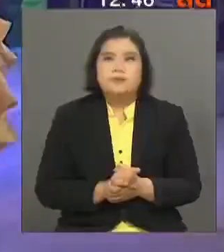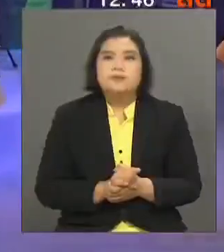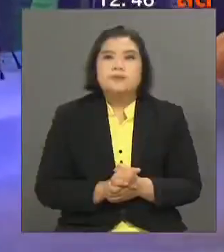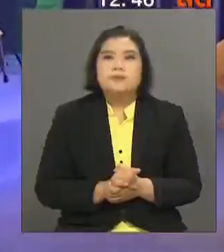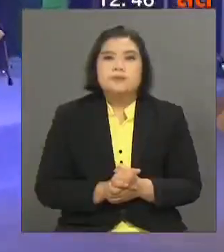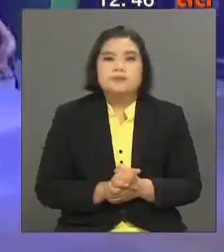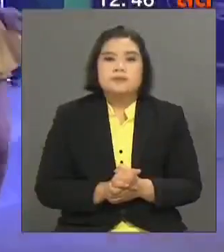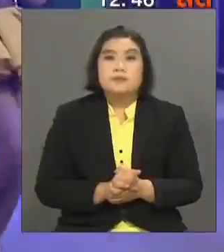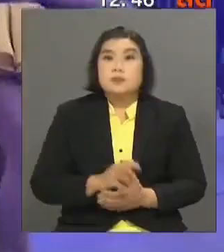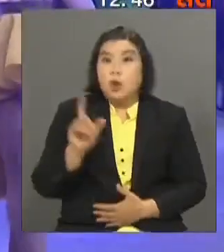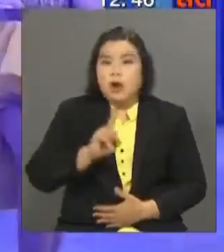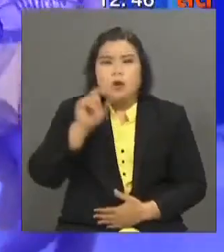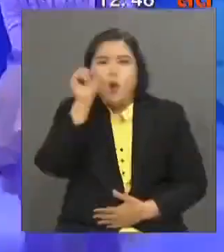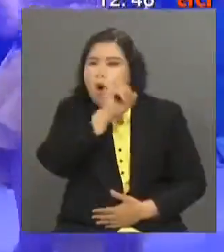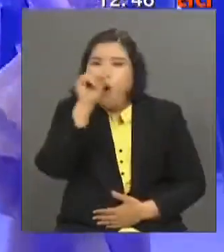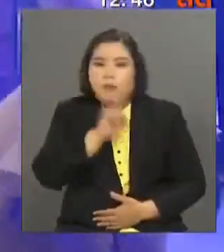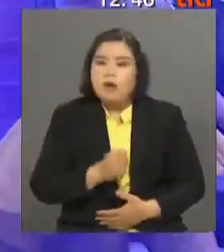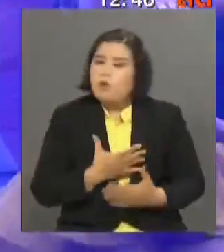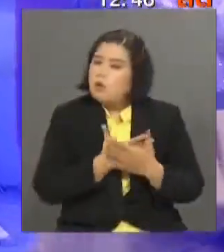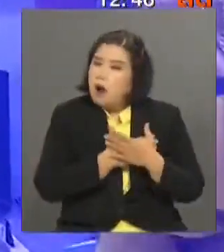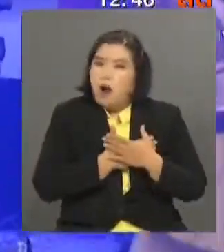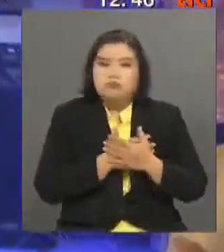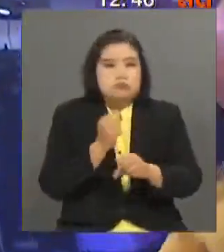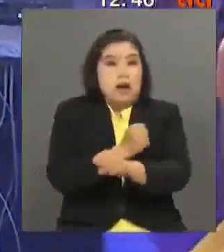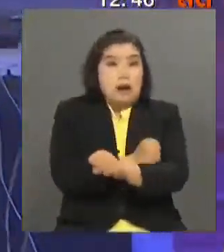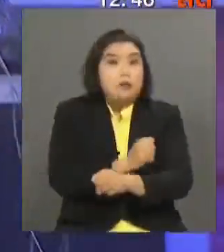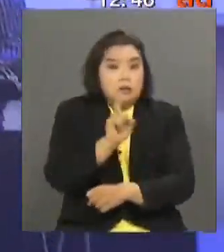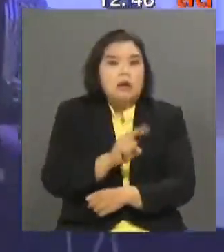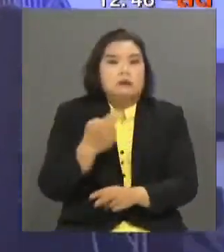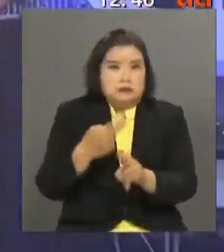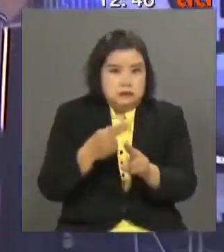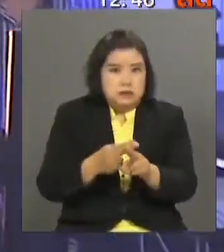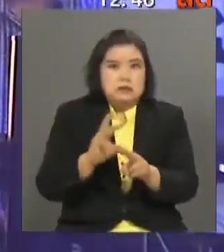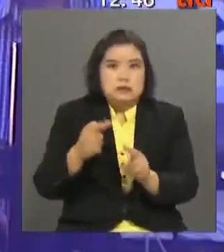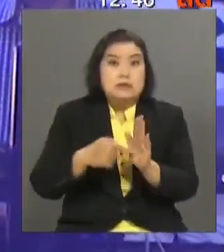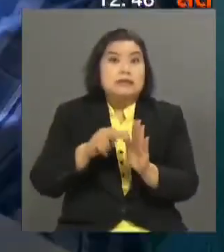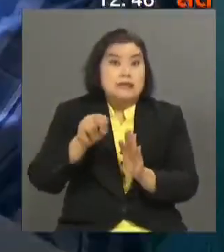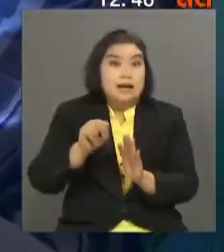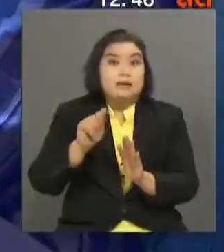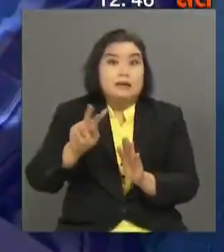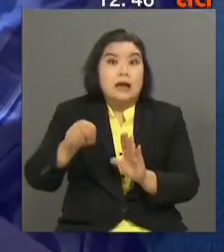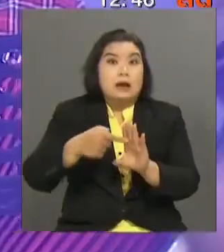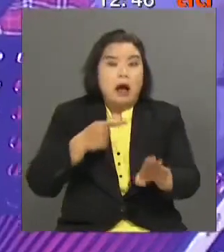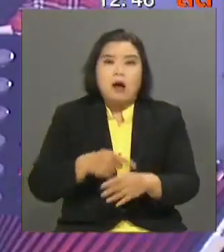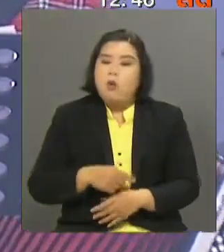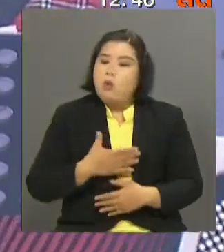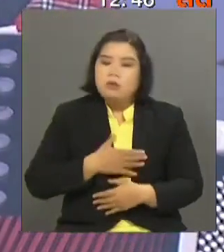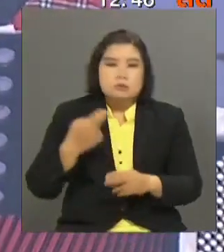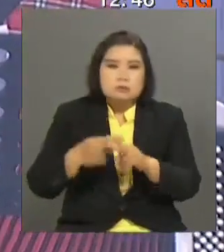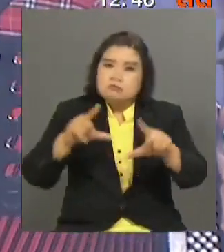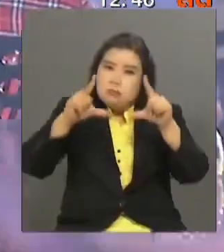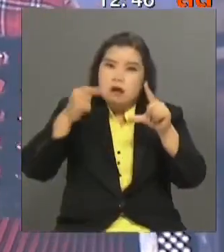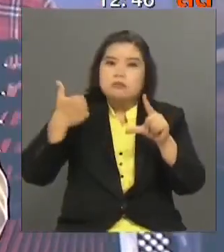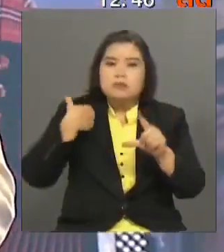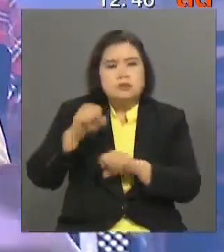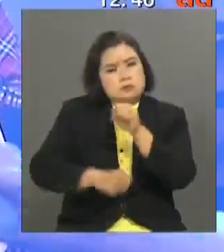ขึ้นชื่อว่าเพลงเพื่อพี่น้องแรงงานจะขาดฉันทนาที่รักของรักชาติสิริชัยไม่ได้ครับกว่า40ปีที่แล้วถูกใจพี่น้องแรง